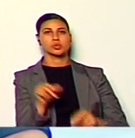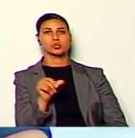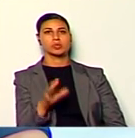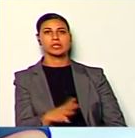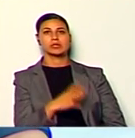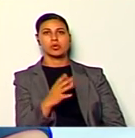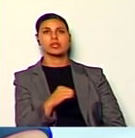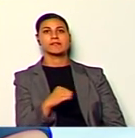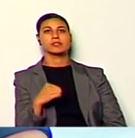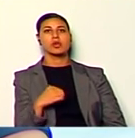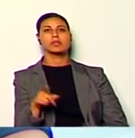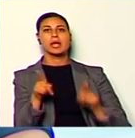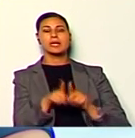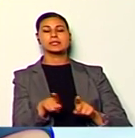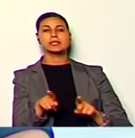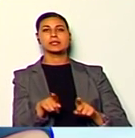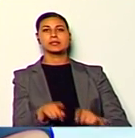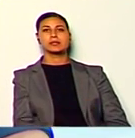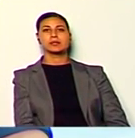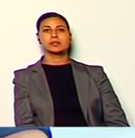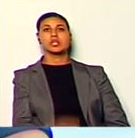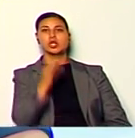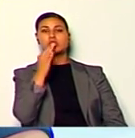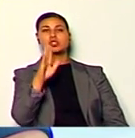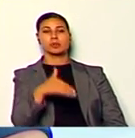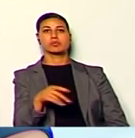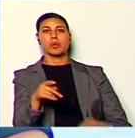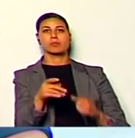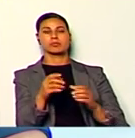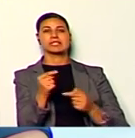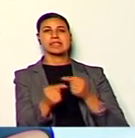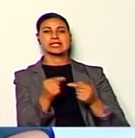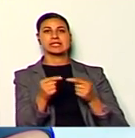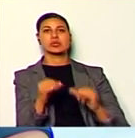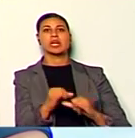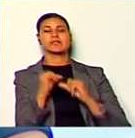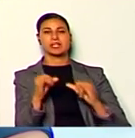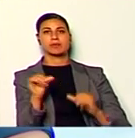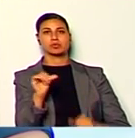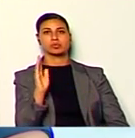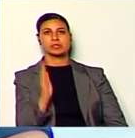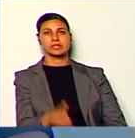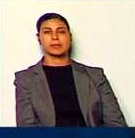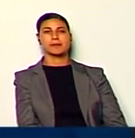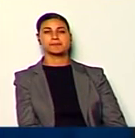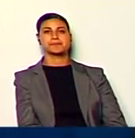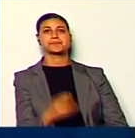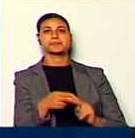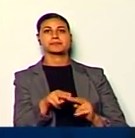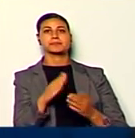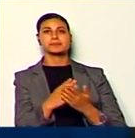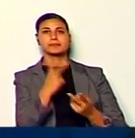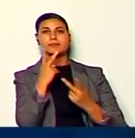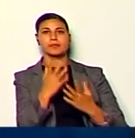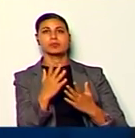ცუდად იმოქმედებს თვითონ ესეთი შემდგომ ამ ესეთი დარგების, ტრადიციული დარგების განვითარებაზე. ეს არის